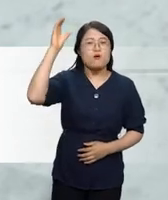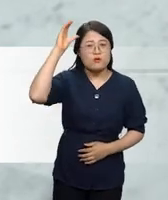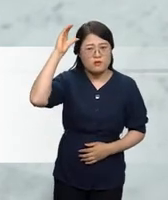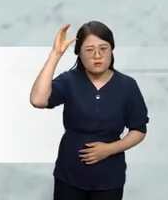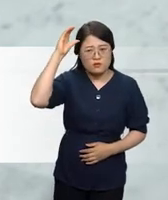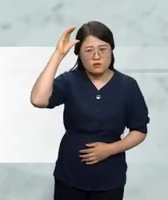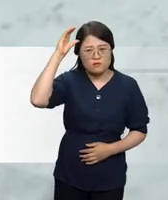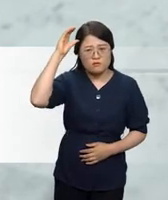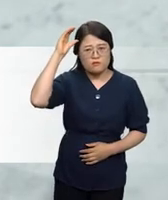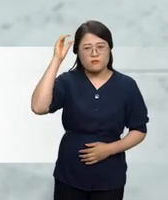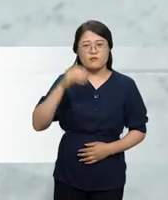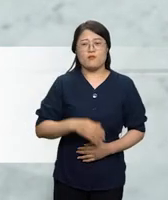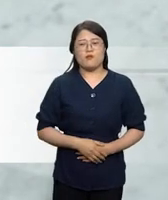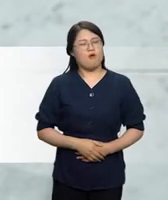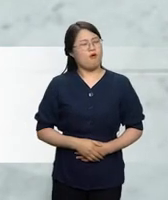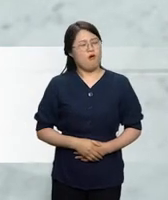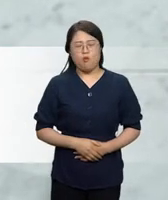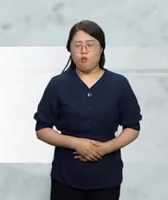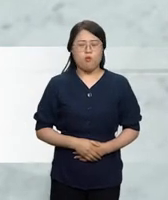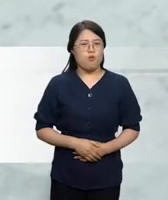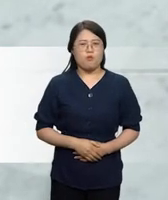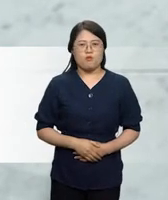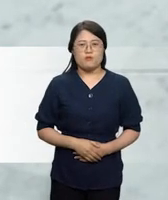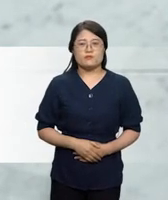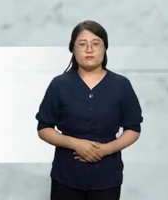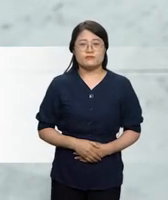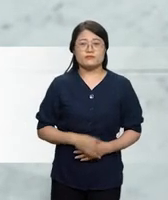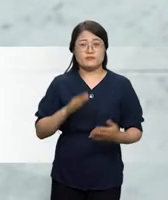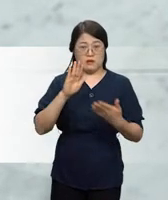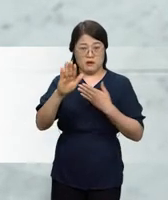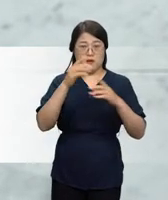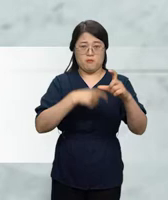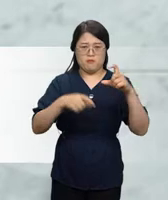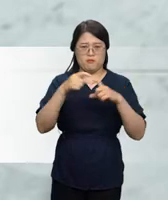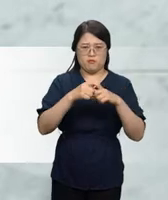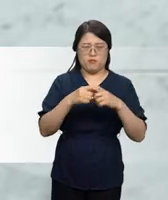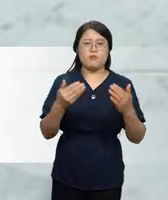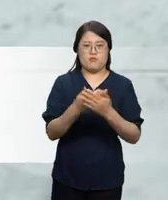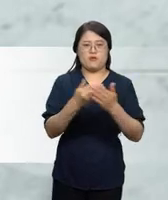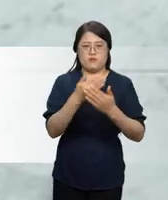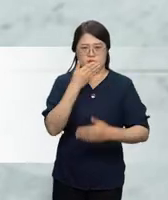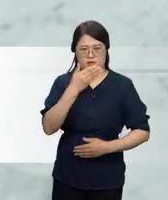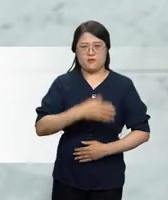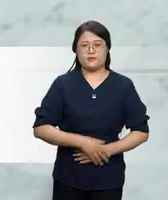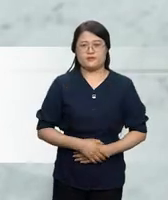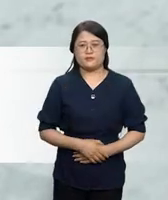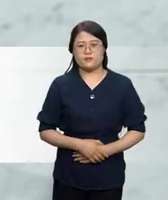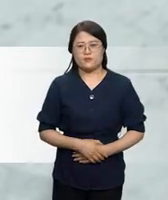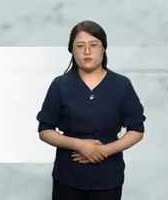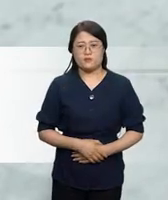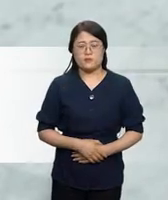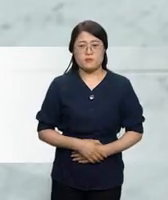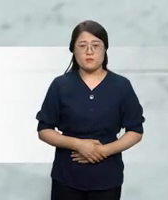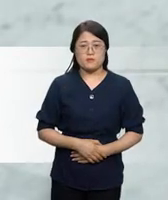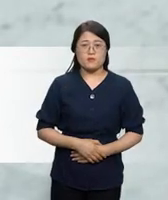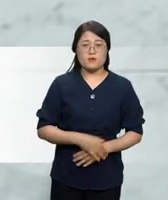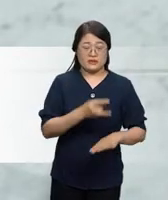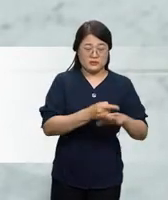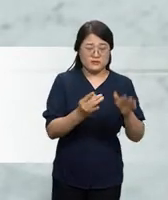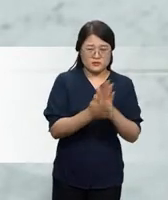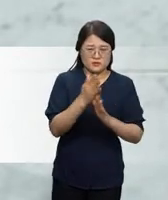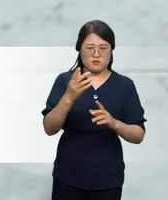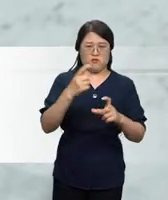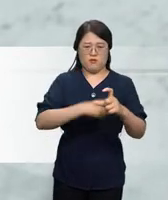체감 효과라든가 이런 것이 클 수밖에 없지 않은 것인가라고 하는 생각을 들어집니다. 이렇게 도움 주시는 만큼 시에서도